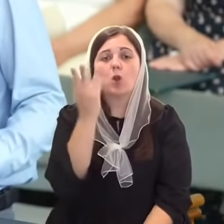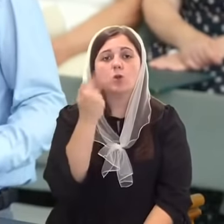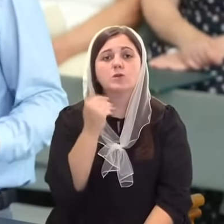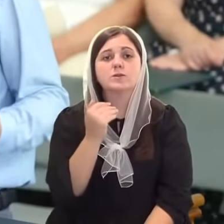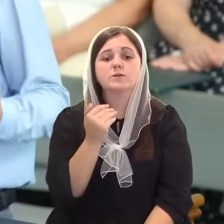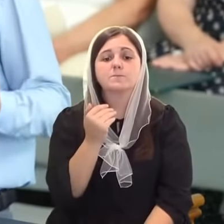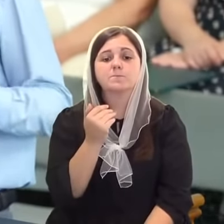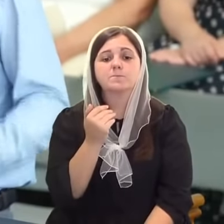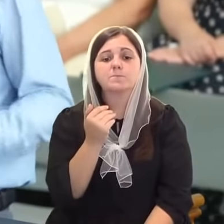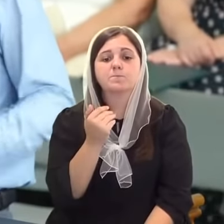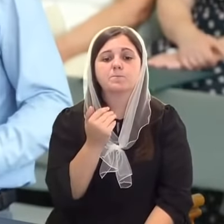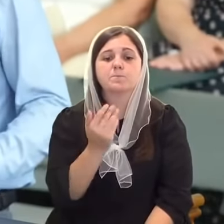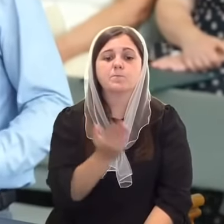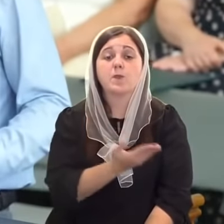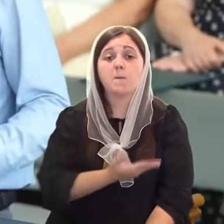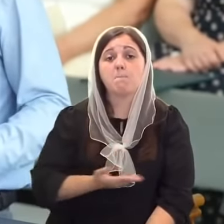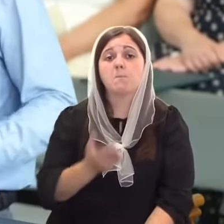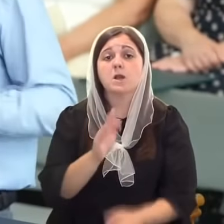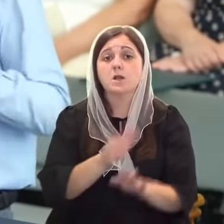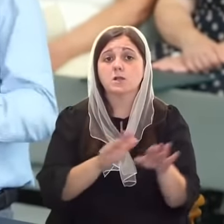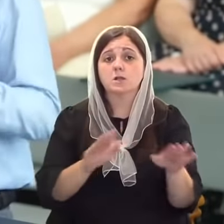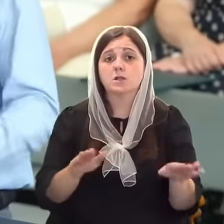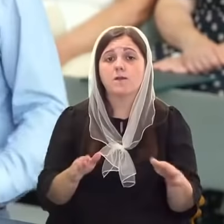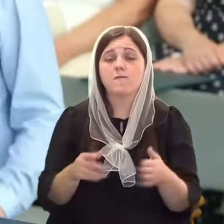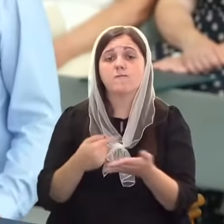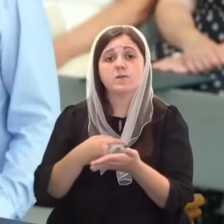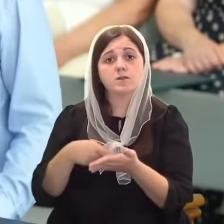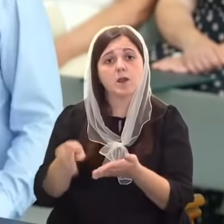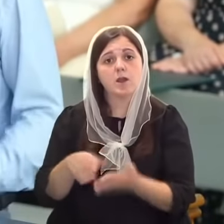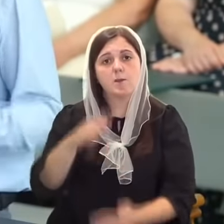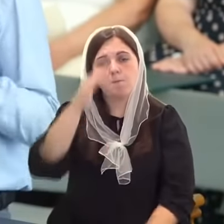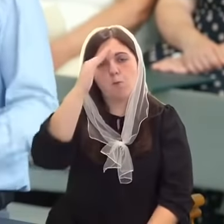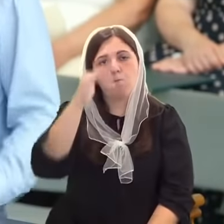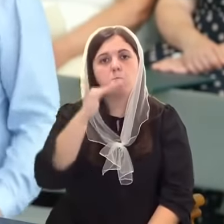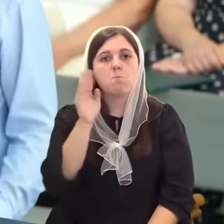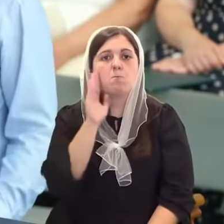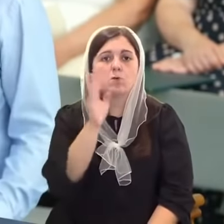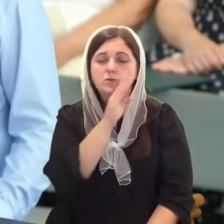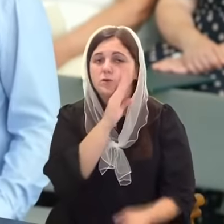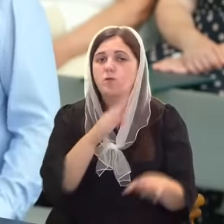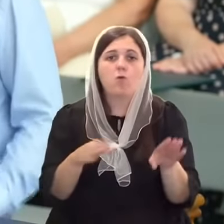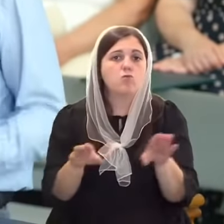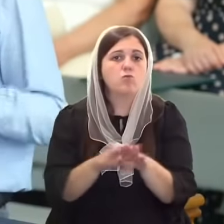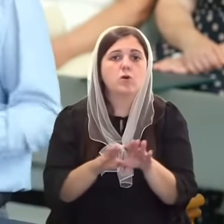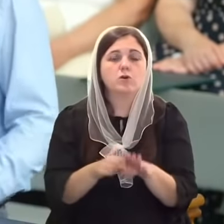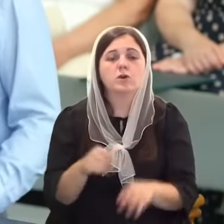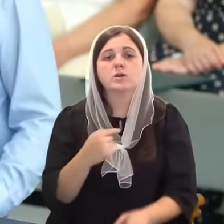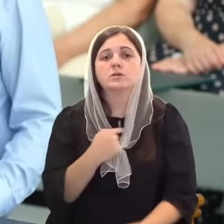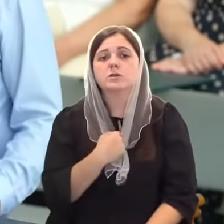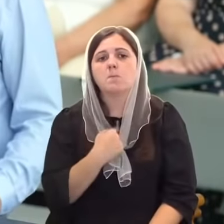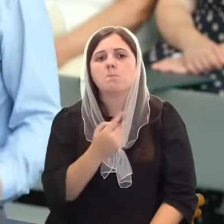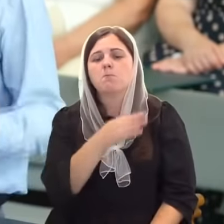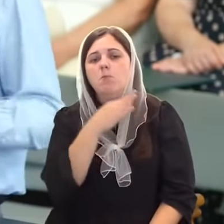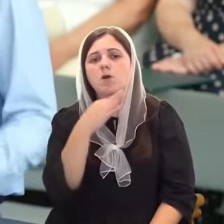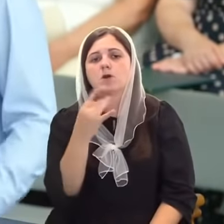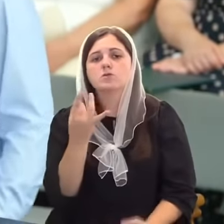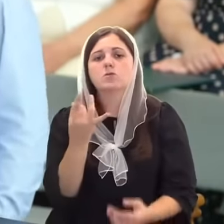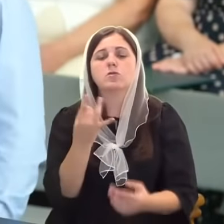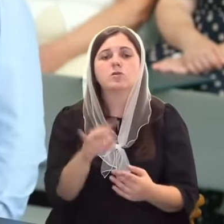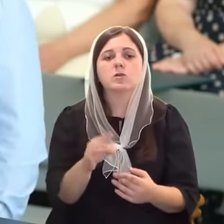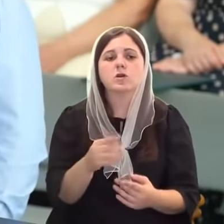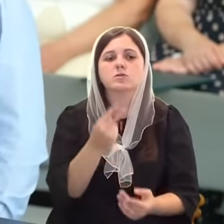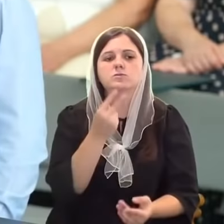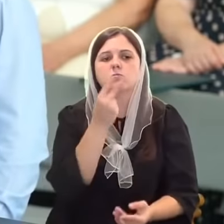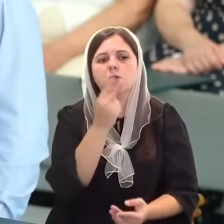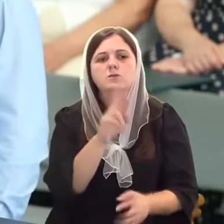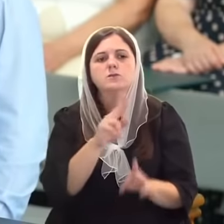когда мы, дети, отвергаем родителей. Я не раз был свидетелем, когда дети отвергали